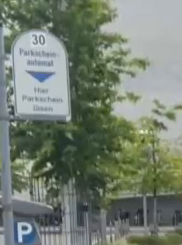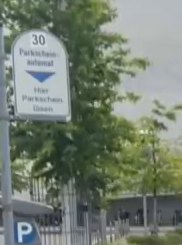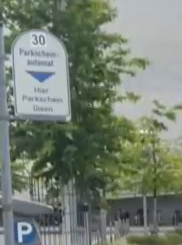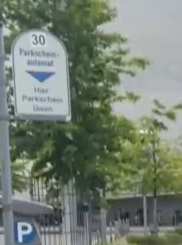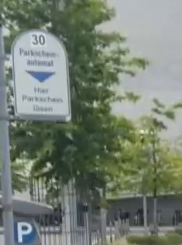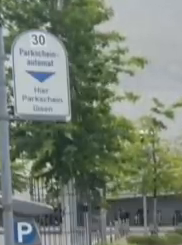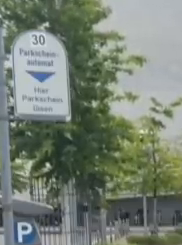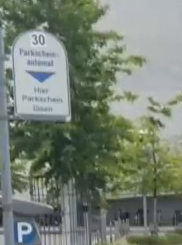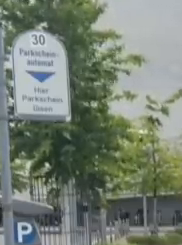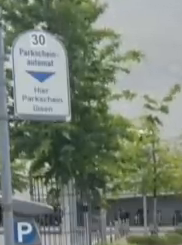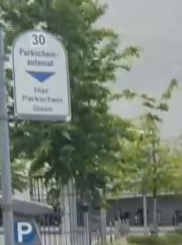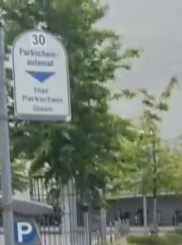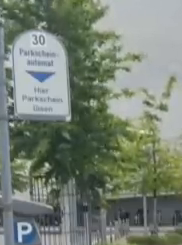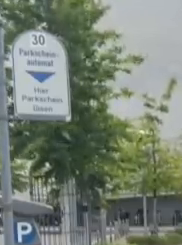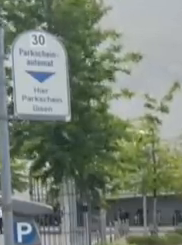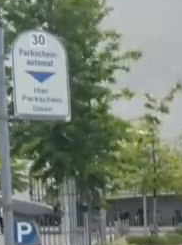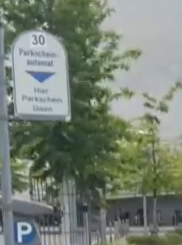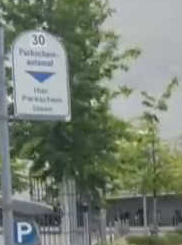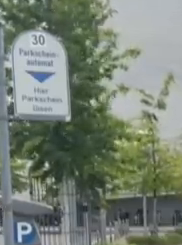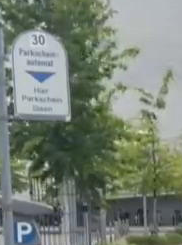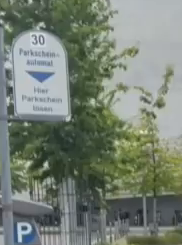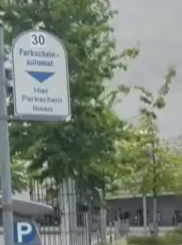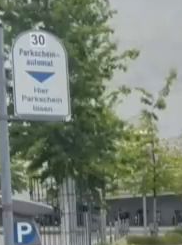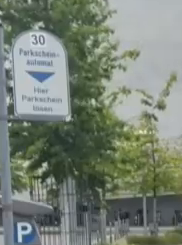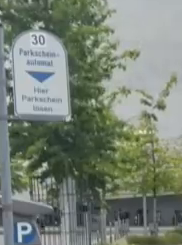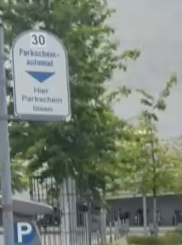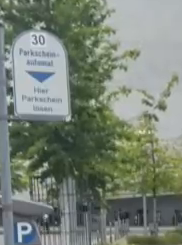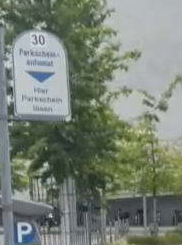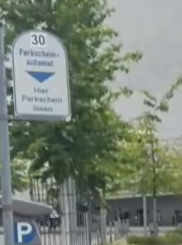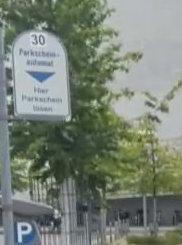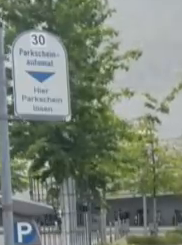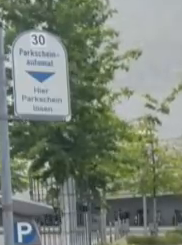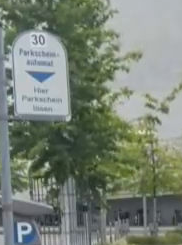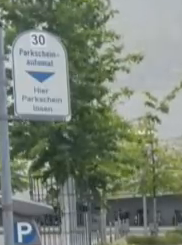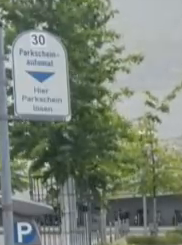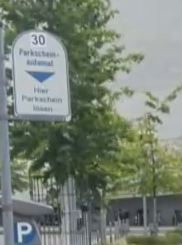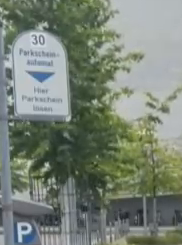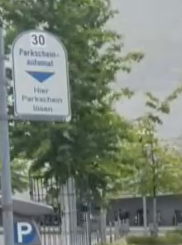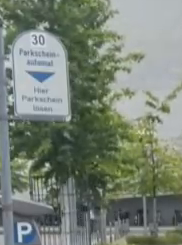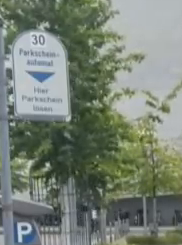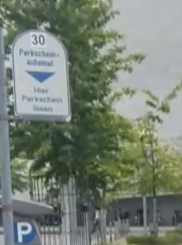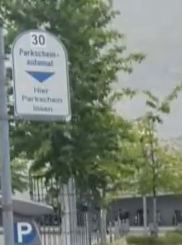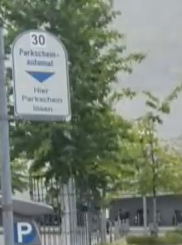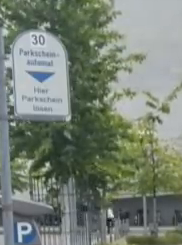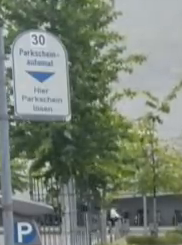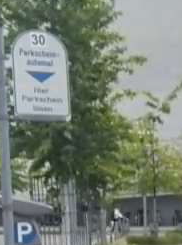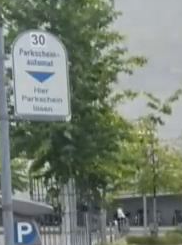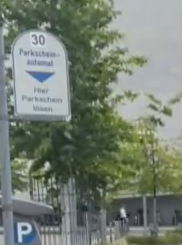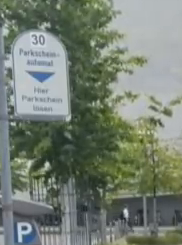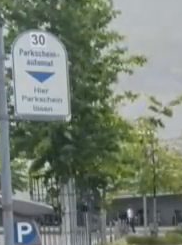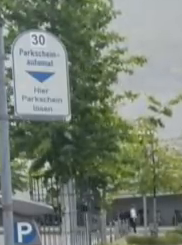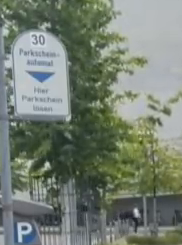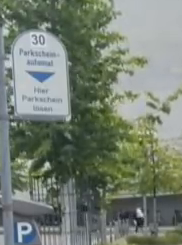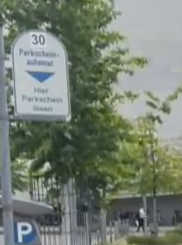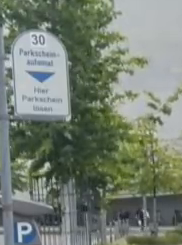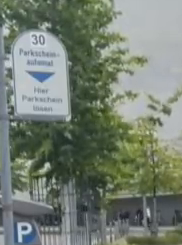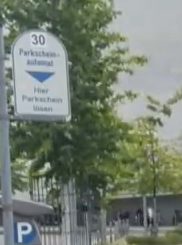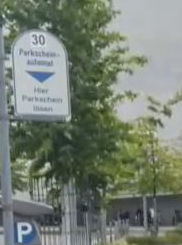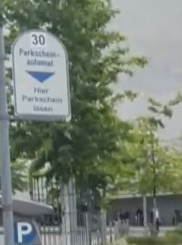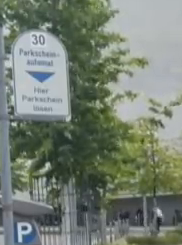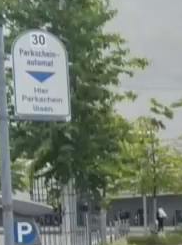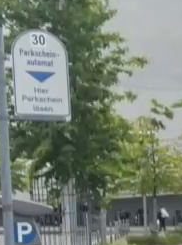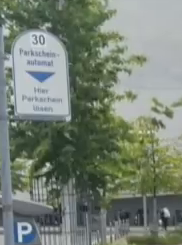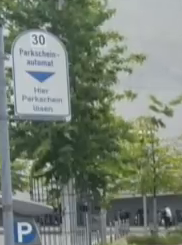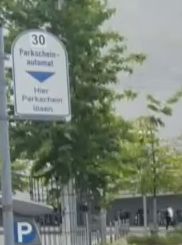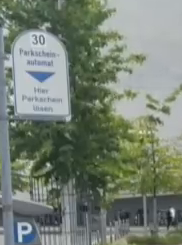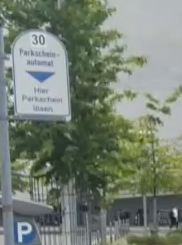ich Anwaltspost vom Anwalt von Thilo Jung, der heute nicht da war, weil ich 3 Schnipsel aus einem Video von ihm verwendete. Ich